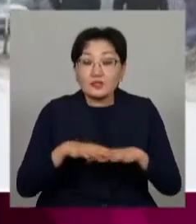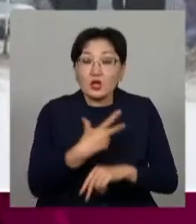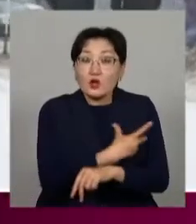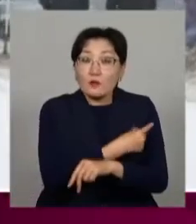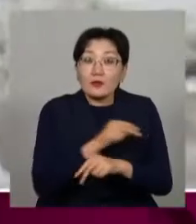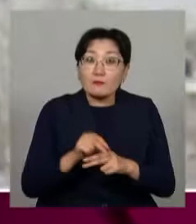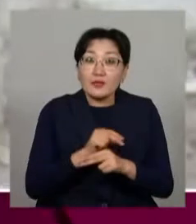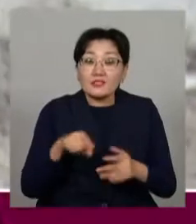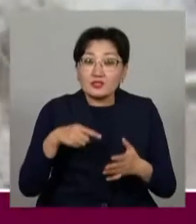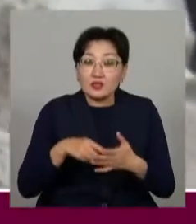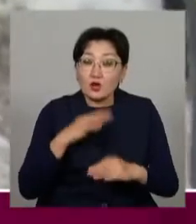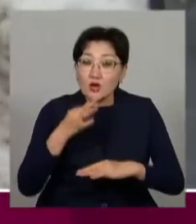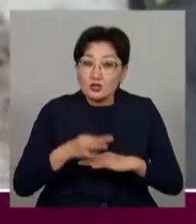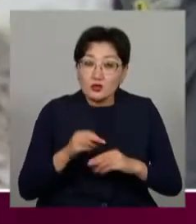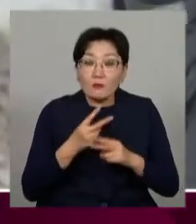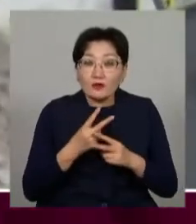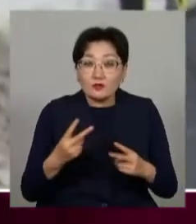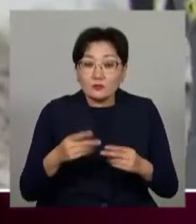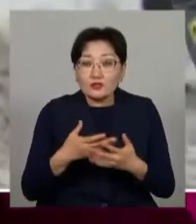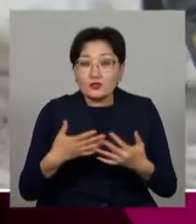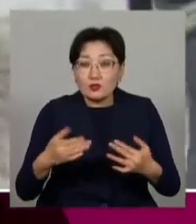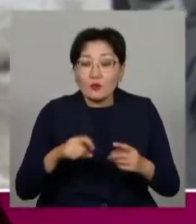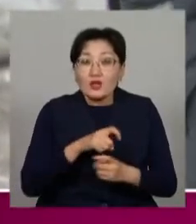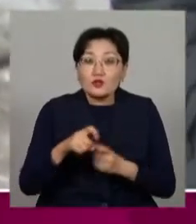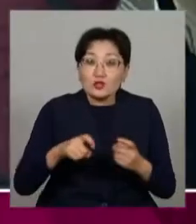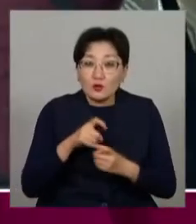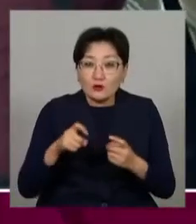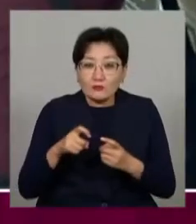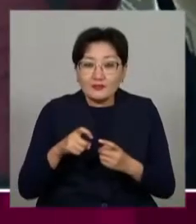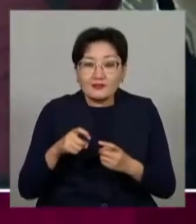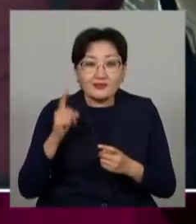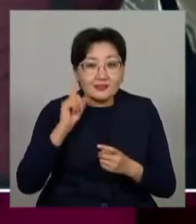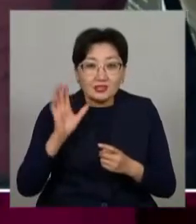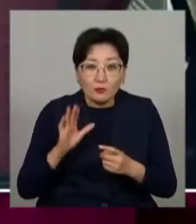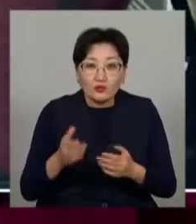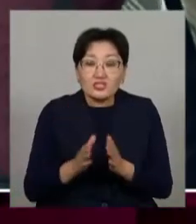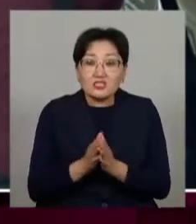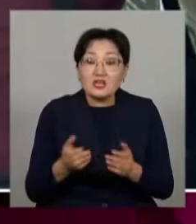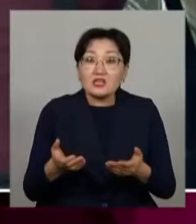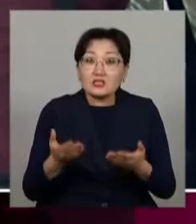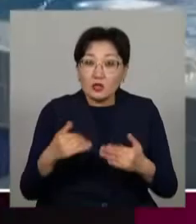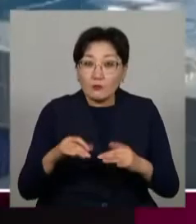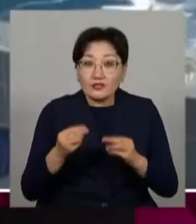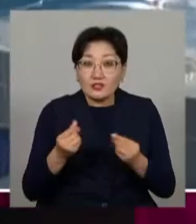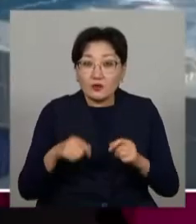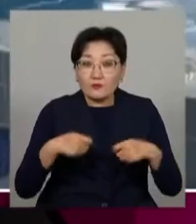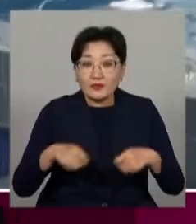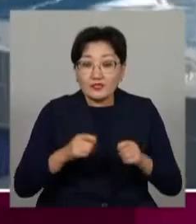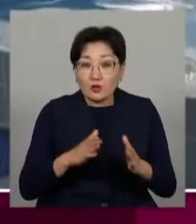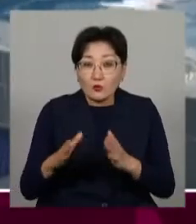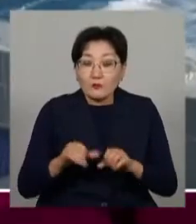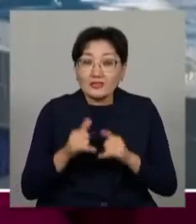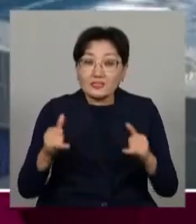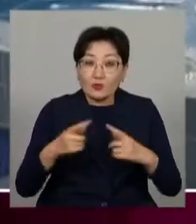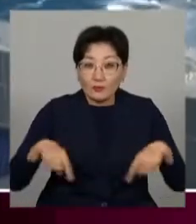екпе мәселесіне жауапкершілікпен қарап, түрлі қауесеттерден аулақ болуға шақырды. Қаржы нарығын реттеу және